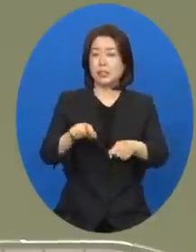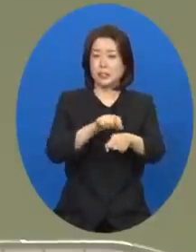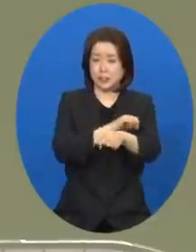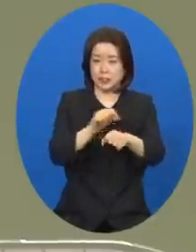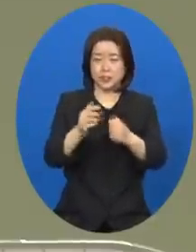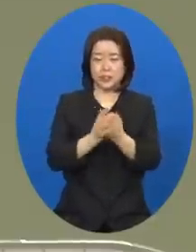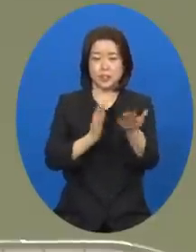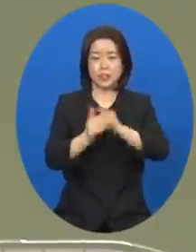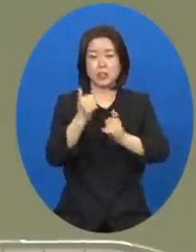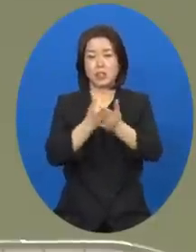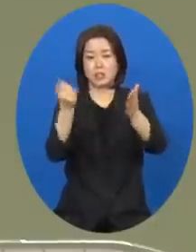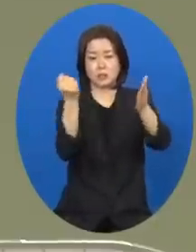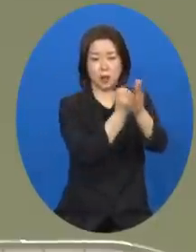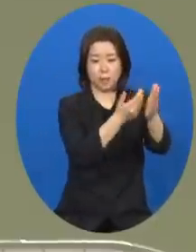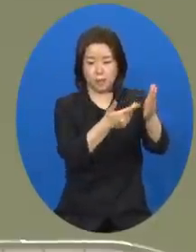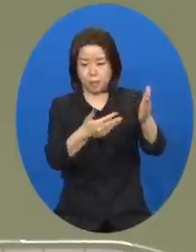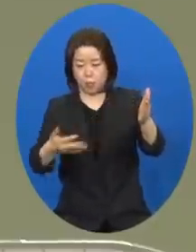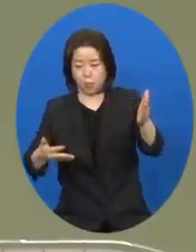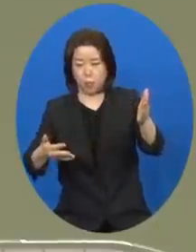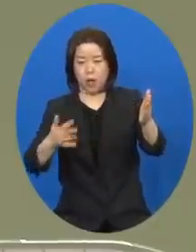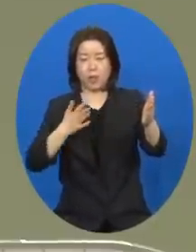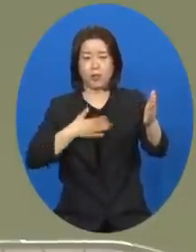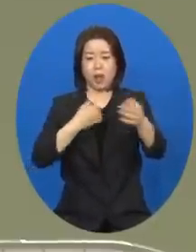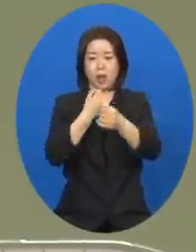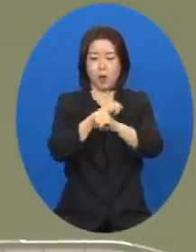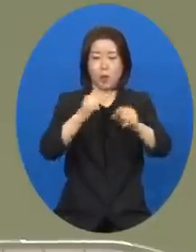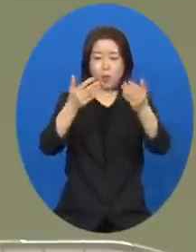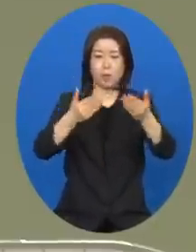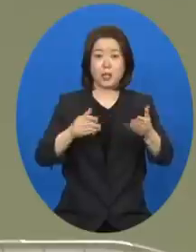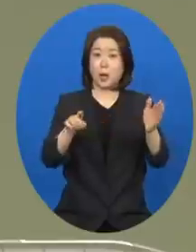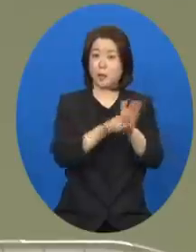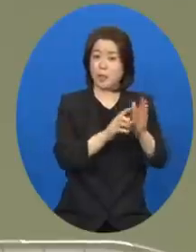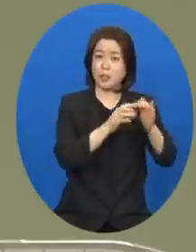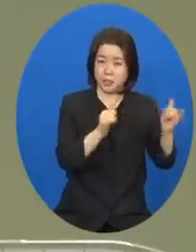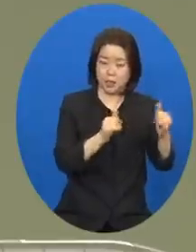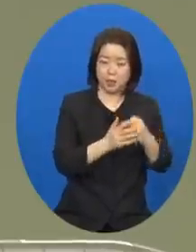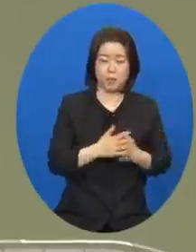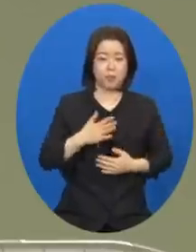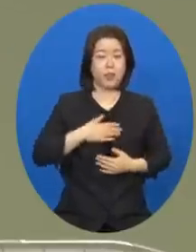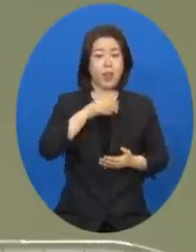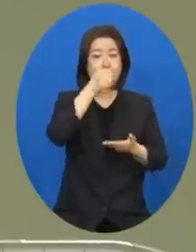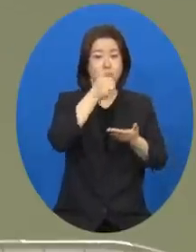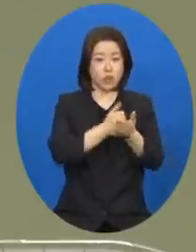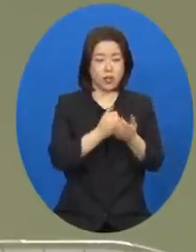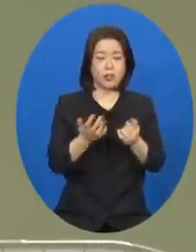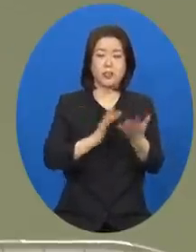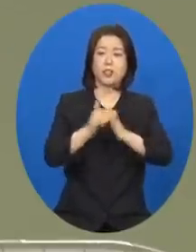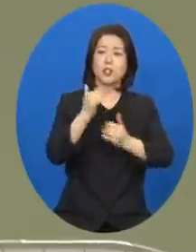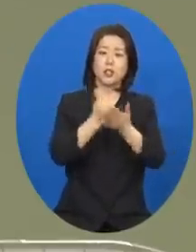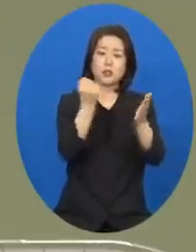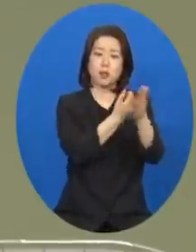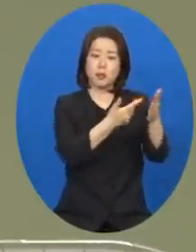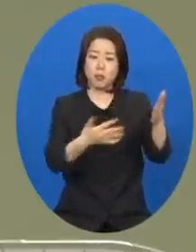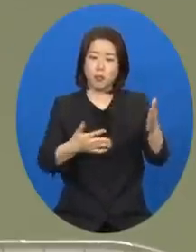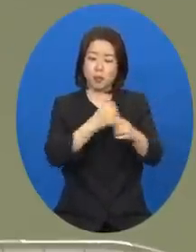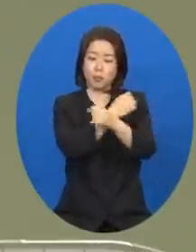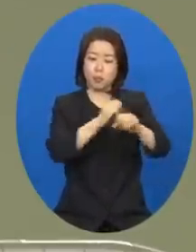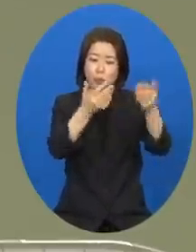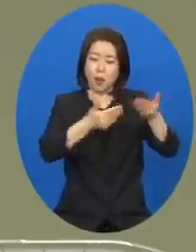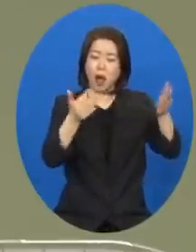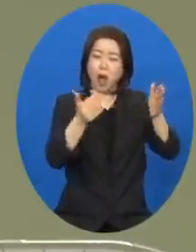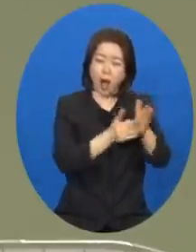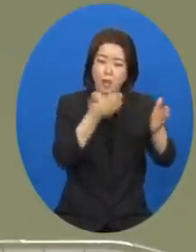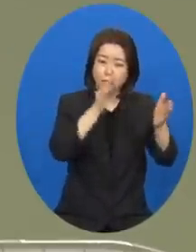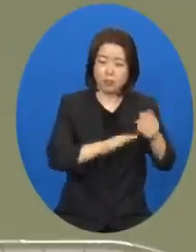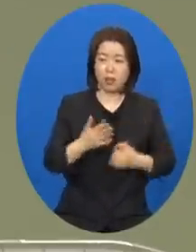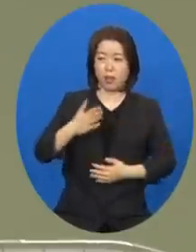예수님의 보혈로 용서받았다고 믿는 사람 내 죄는 예수님의 보혈로 용서받아놓고 나는